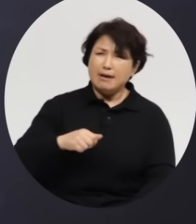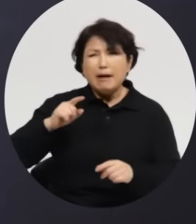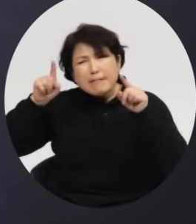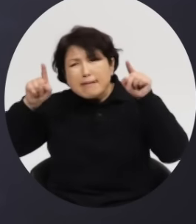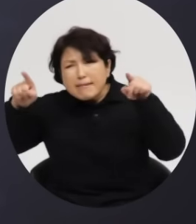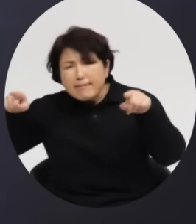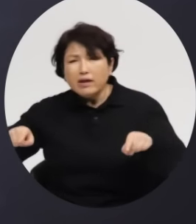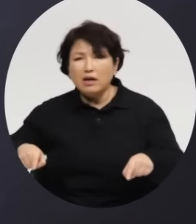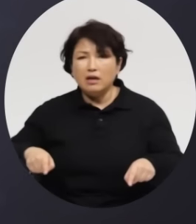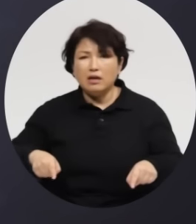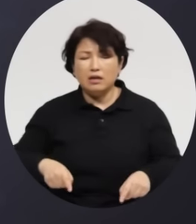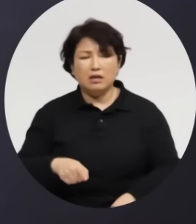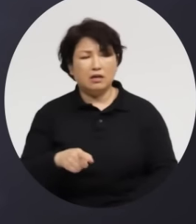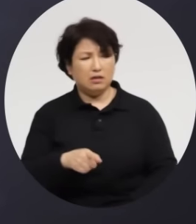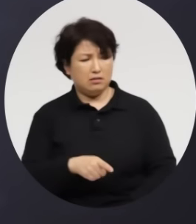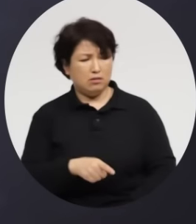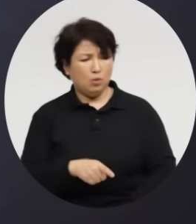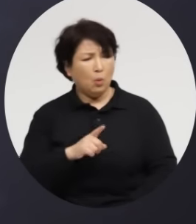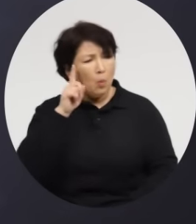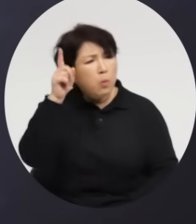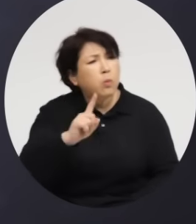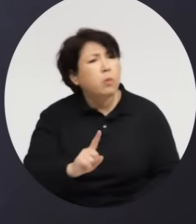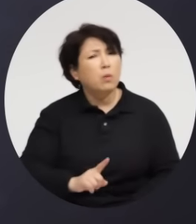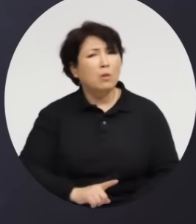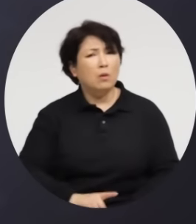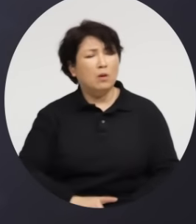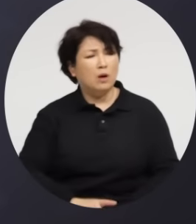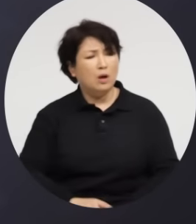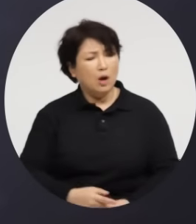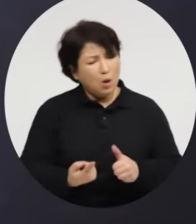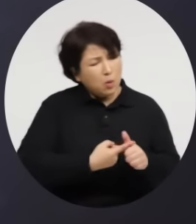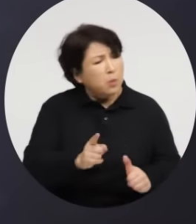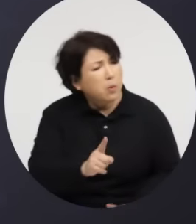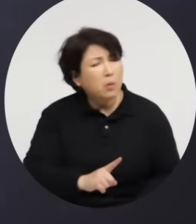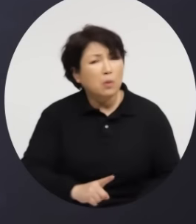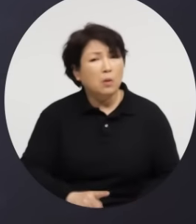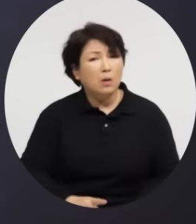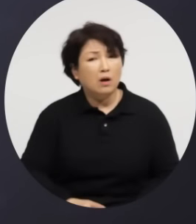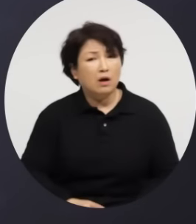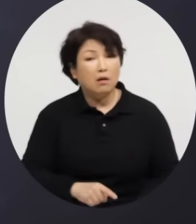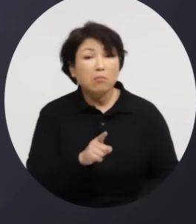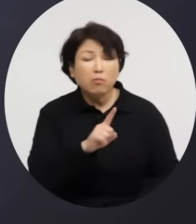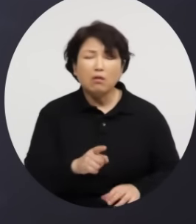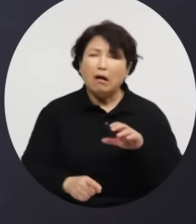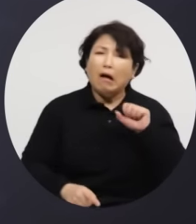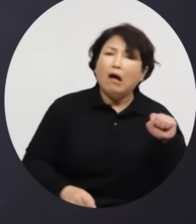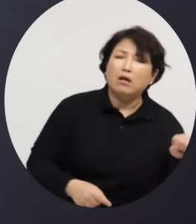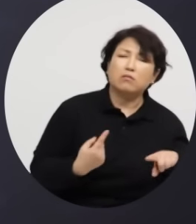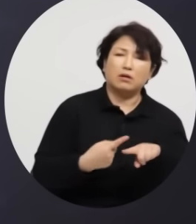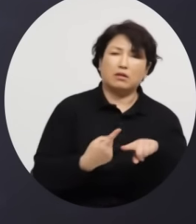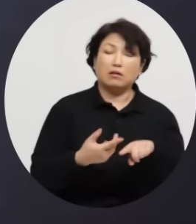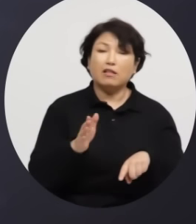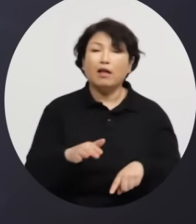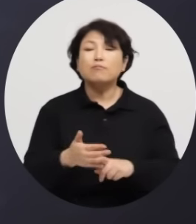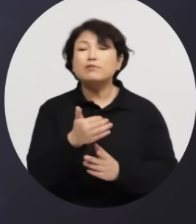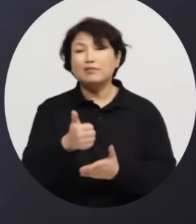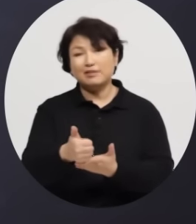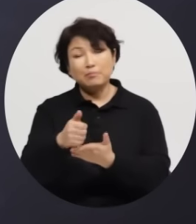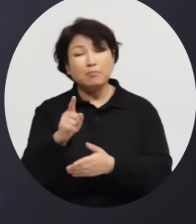그러면 왜 화를 내느냐? 왜 욕을 하느냐? 이렇게 우리 같으면 거기 끌려 들어간다는 거예요. 그런데